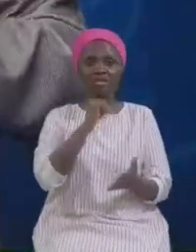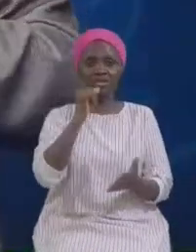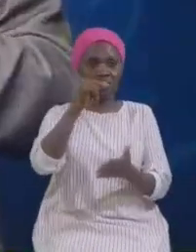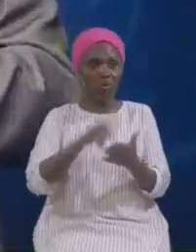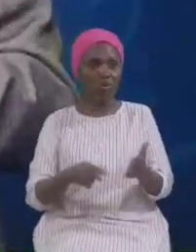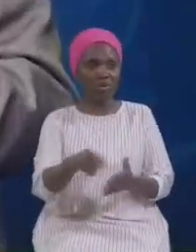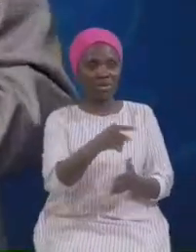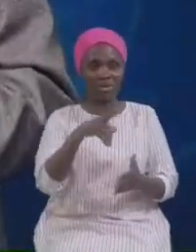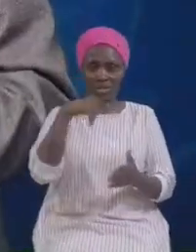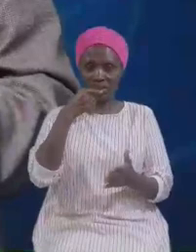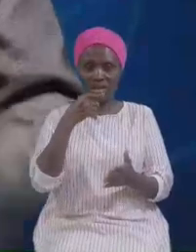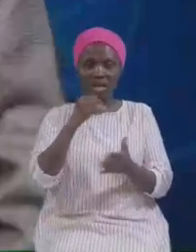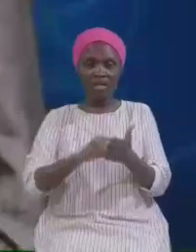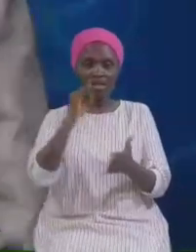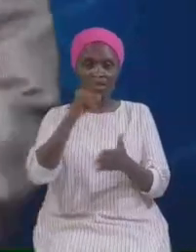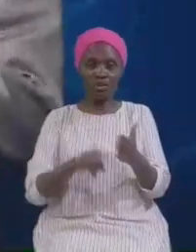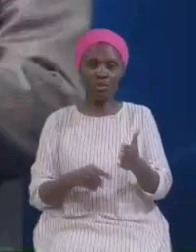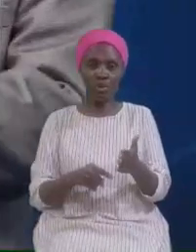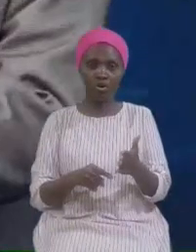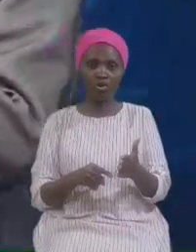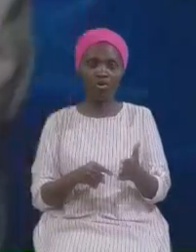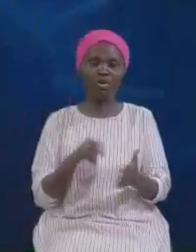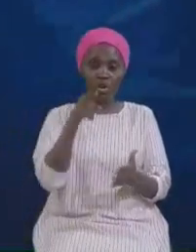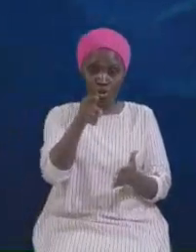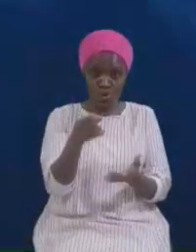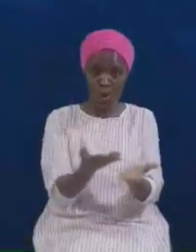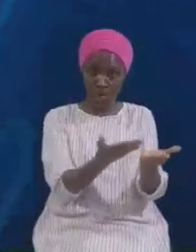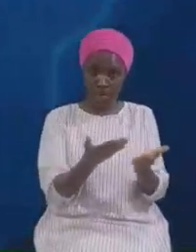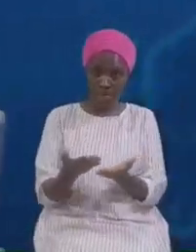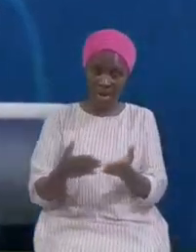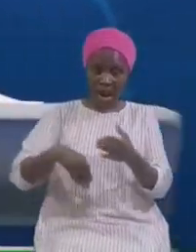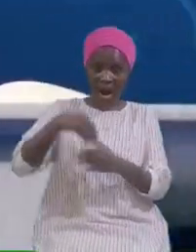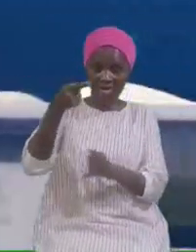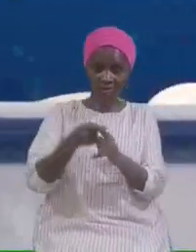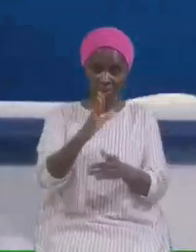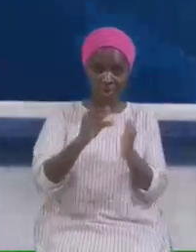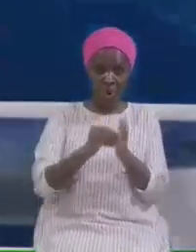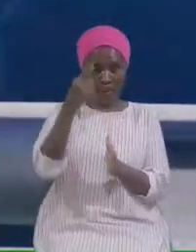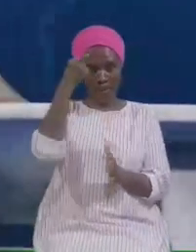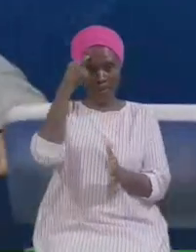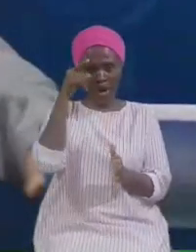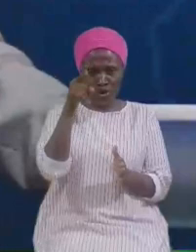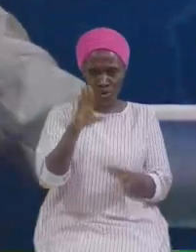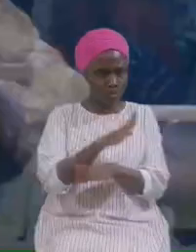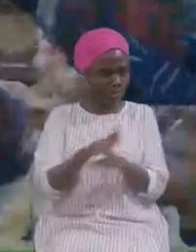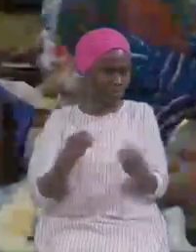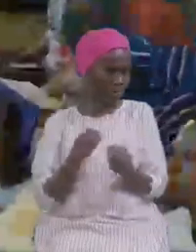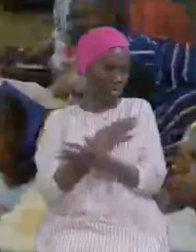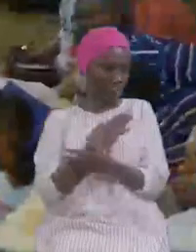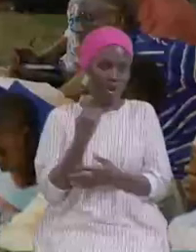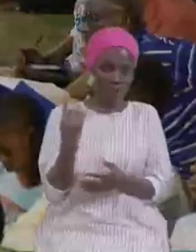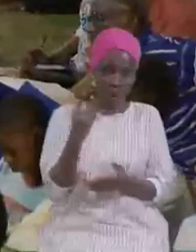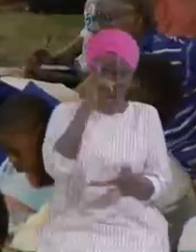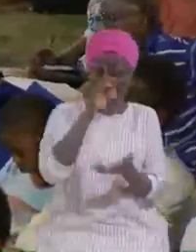qu'ils disent, c'est ce que tu sors de ta bouche. Ne crains pas, crois seulement.